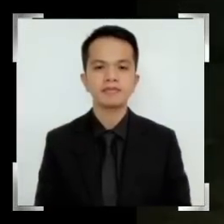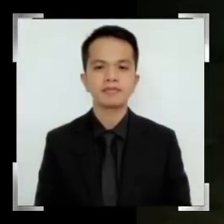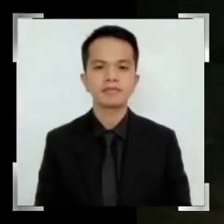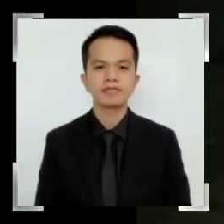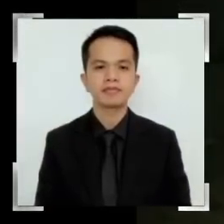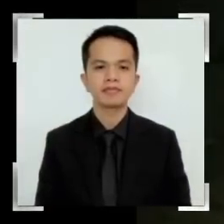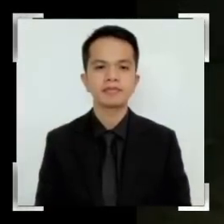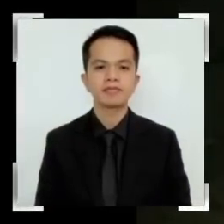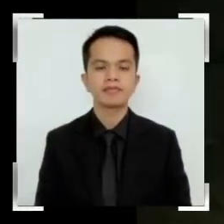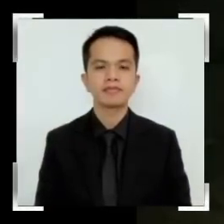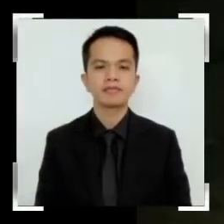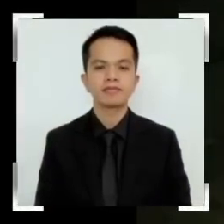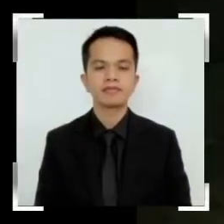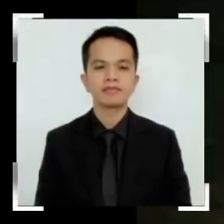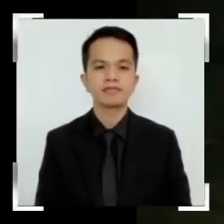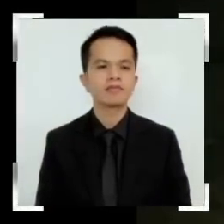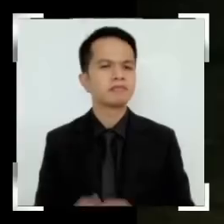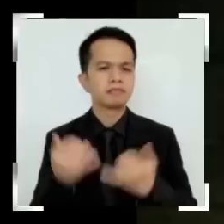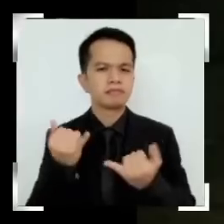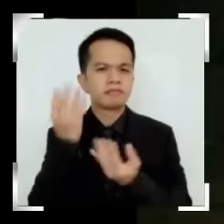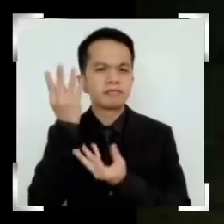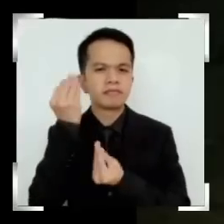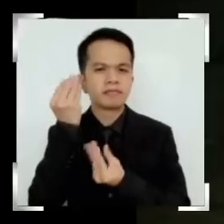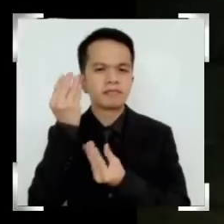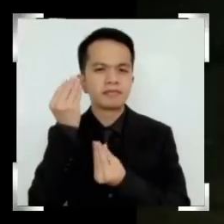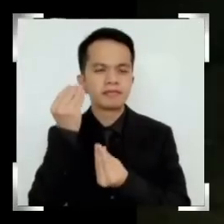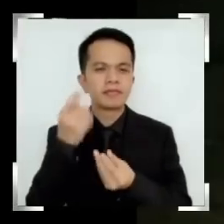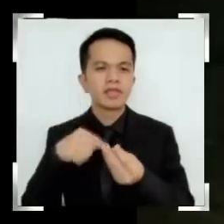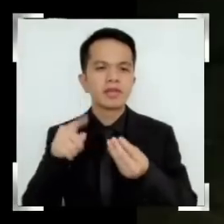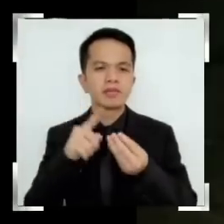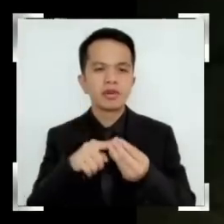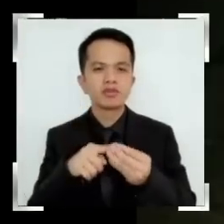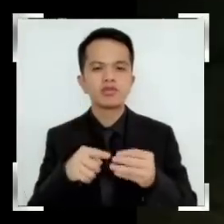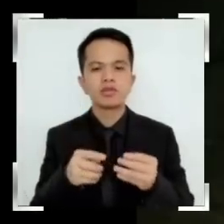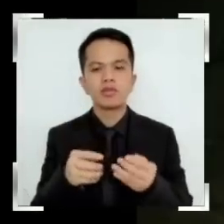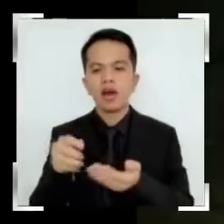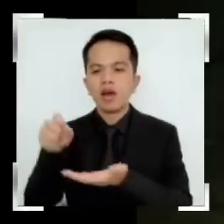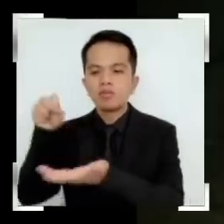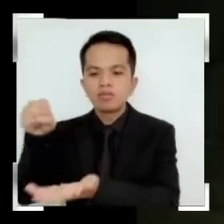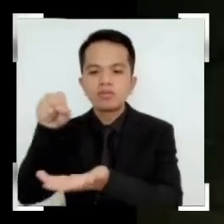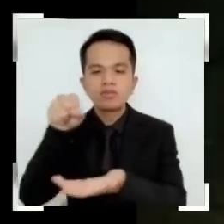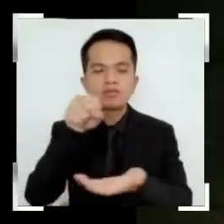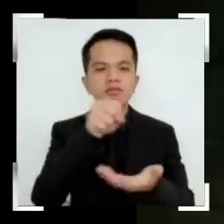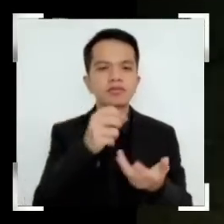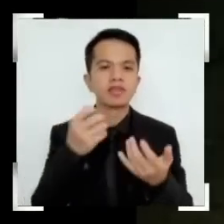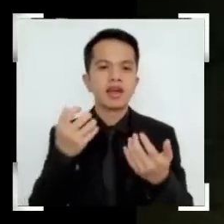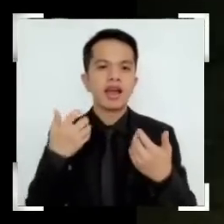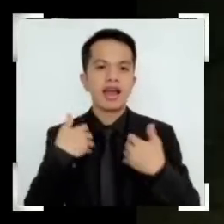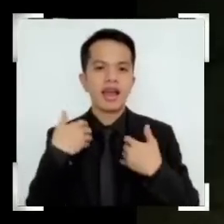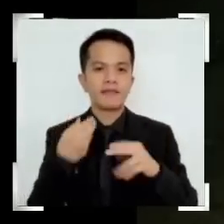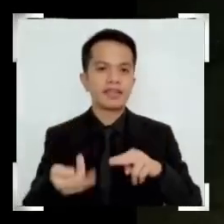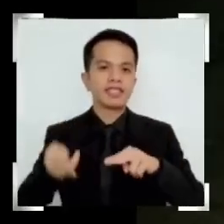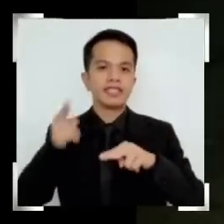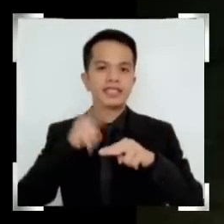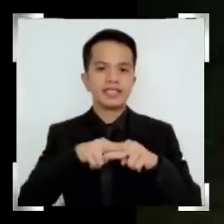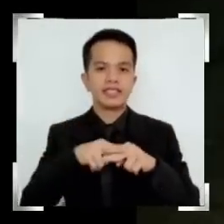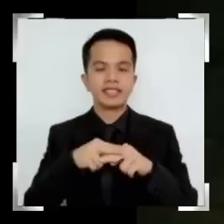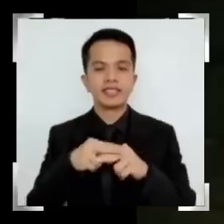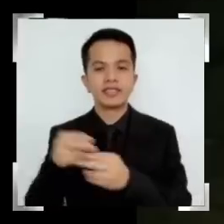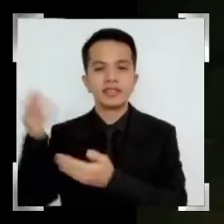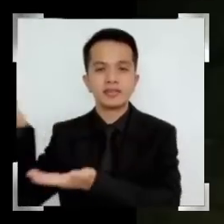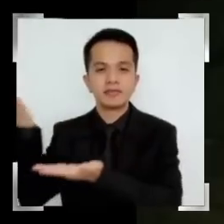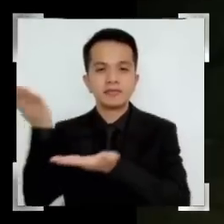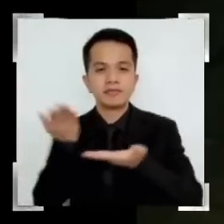Tia Igan, update naman tayo sa relief operations dito sa Eastern Visayas. May dagdag na mga relief goods na dumating sa Paluo, Leyte galing